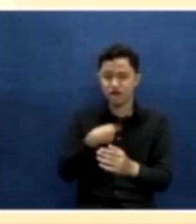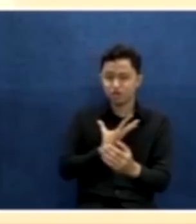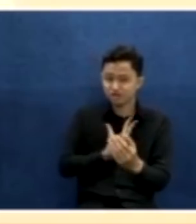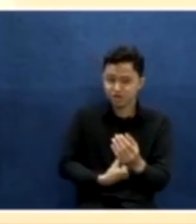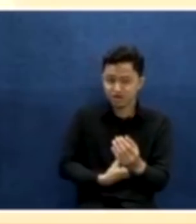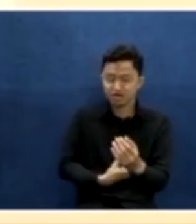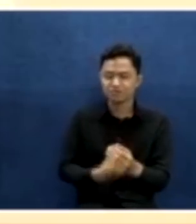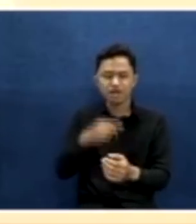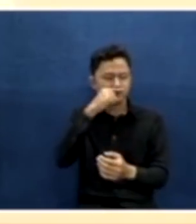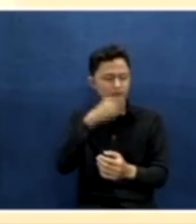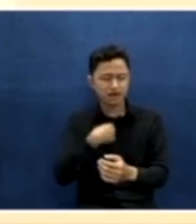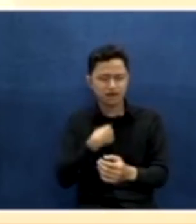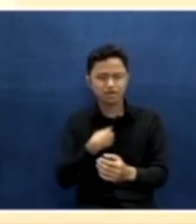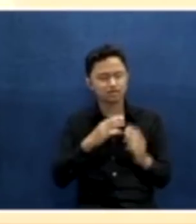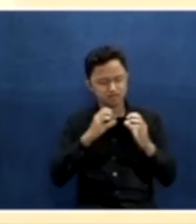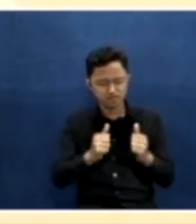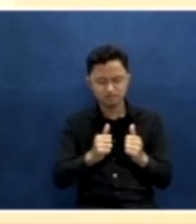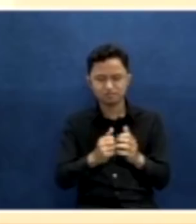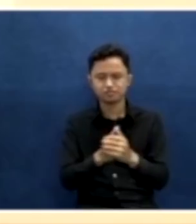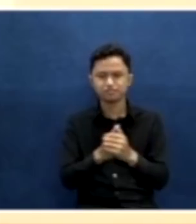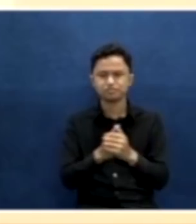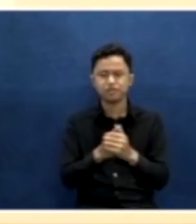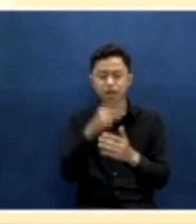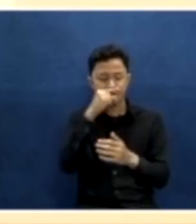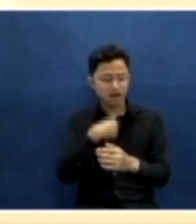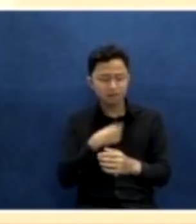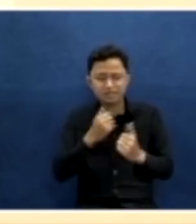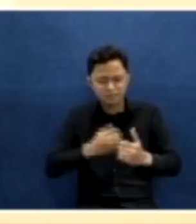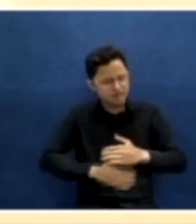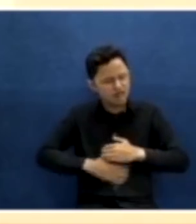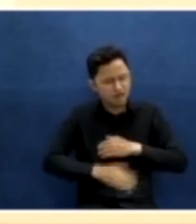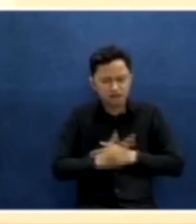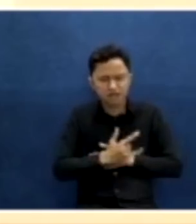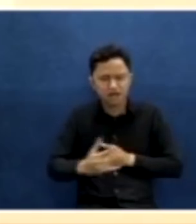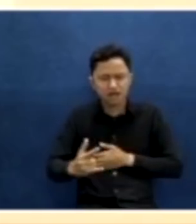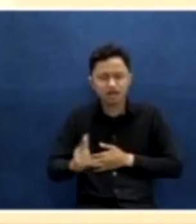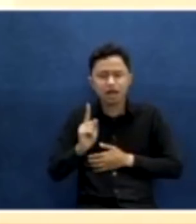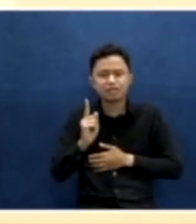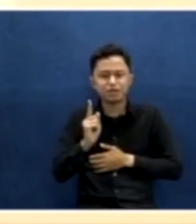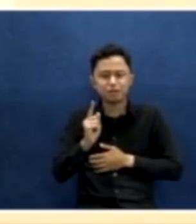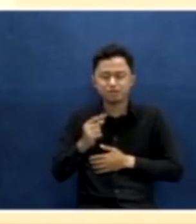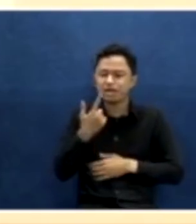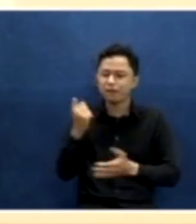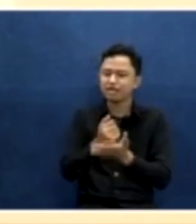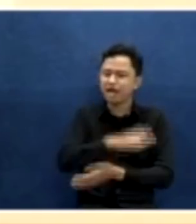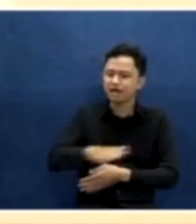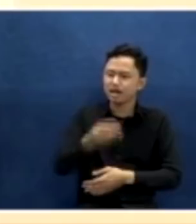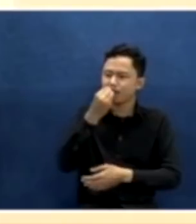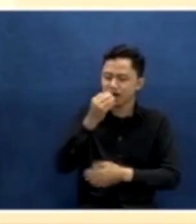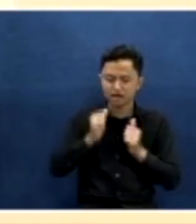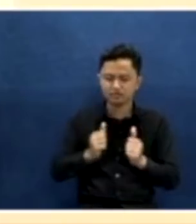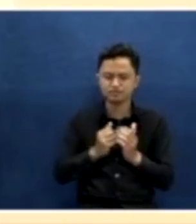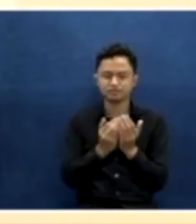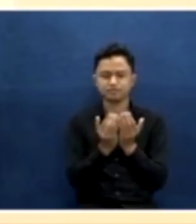urusan di Depag kami rela menggigit empedu supaya kami memakan hati-hati yang lezat ya Allah mungkin mereka